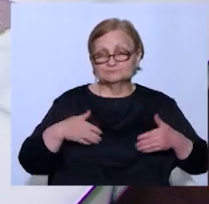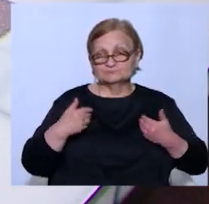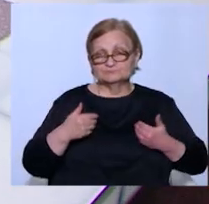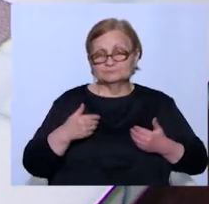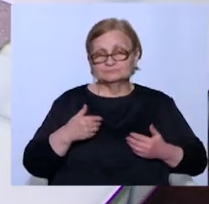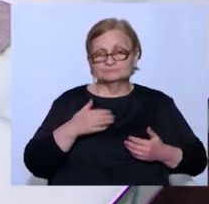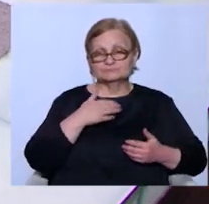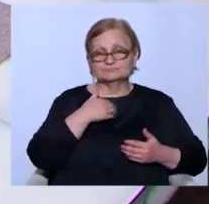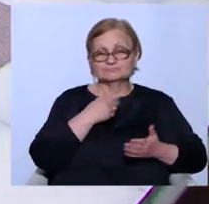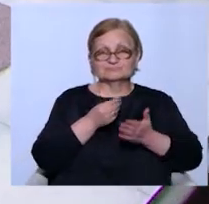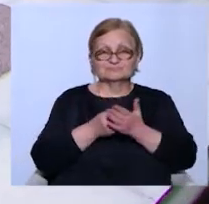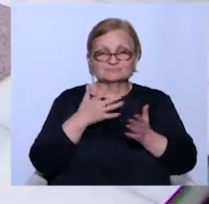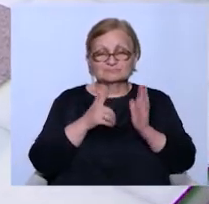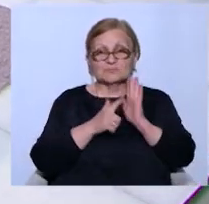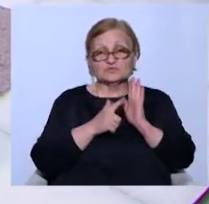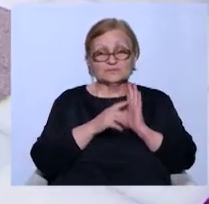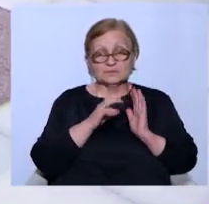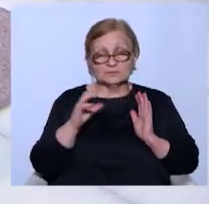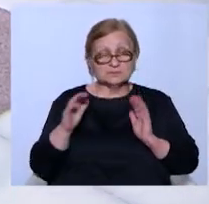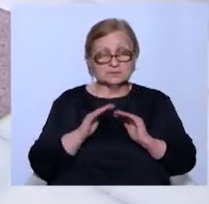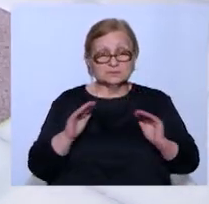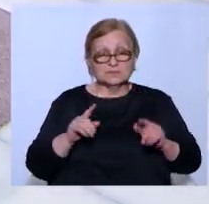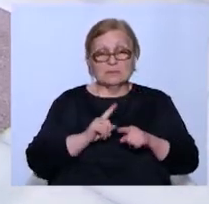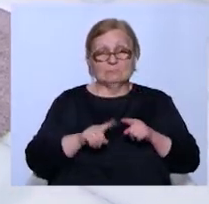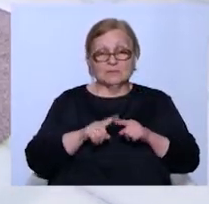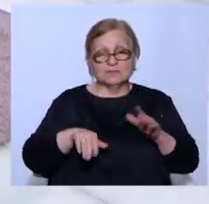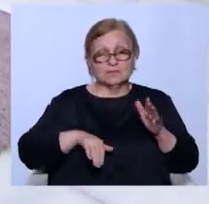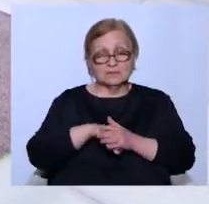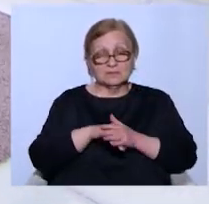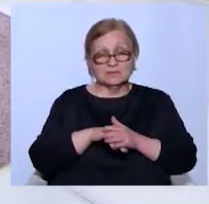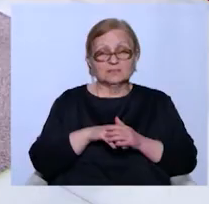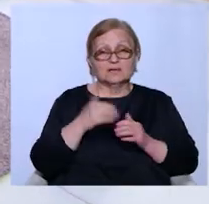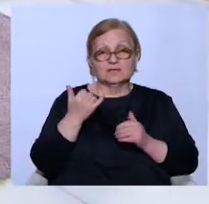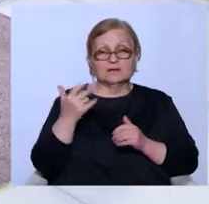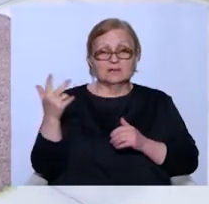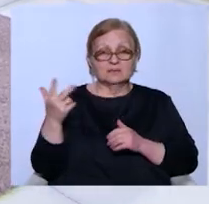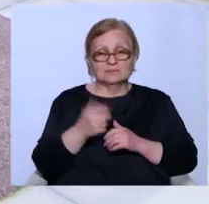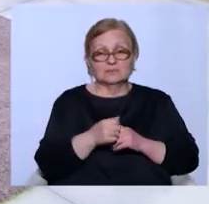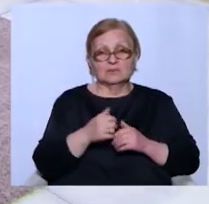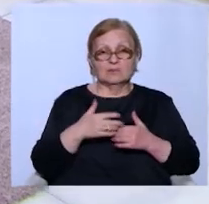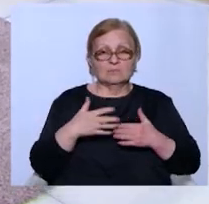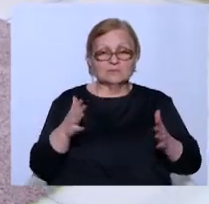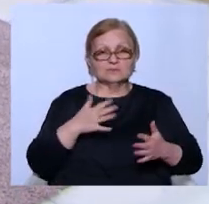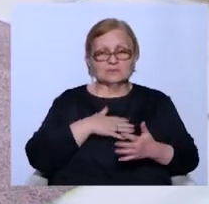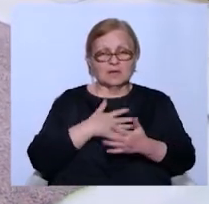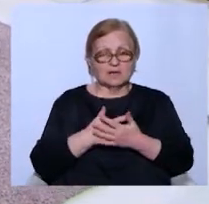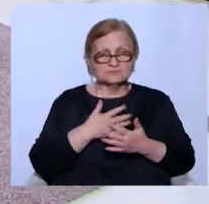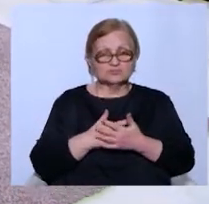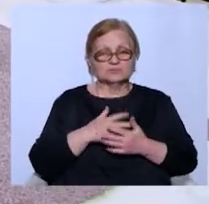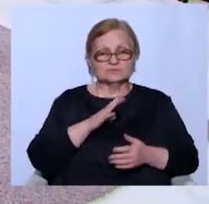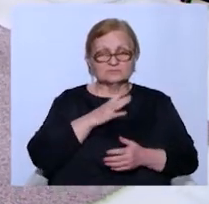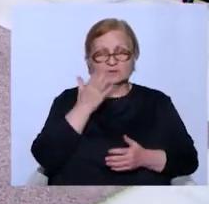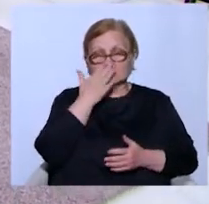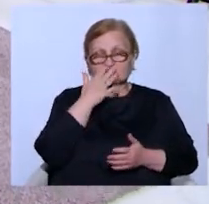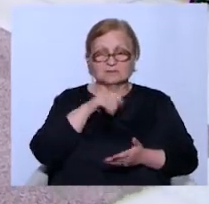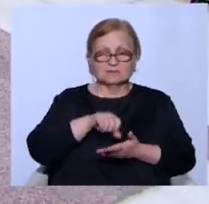მოგესალმებით. ჩემო ძვირფასო მე7 კლასელებო, მალე არ დადაგები დაიწყება და ბოლო სამი კვირა ვეცადოთ რომ უფრო მეტად აქტიურად და კარგად ვიყოთ